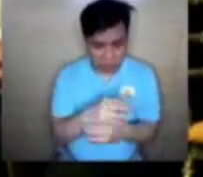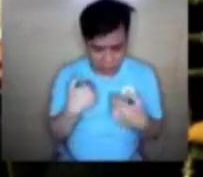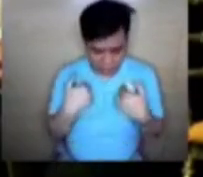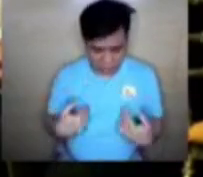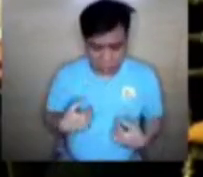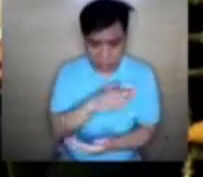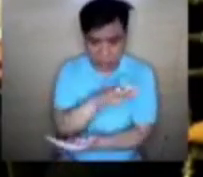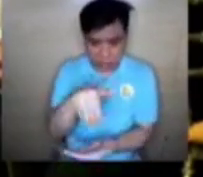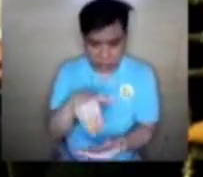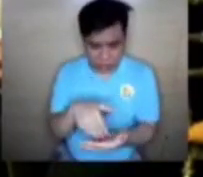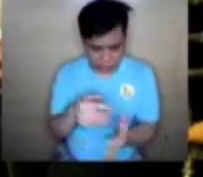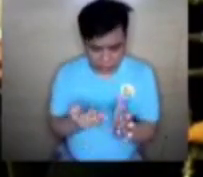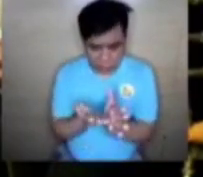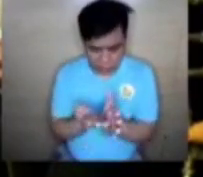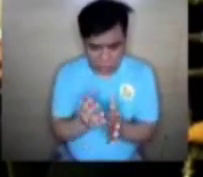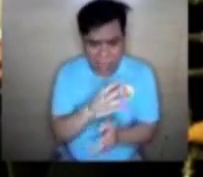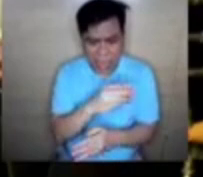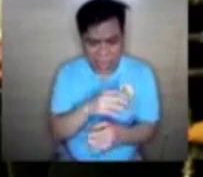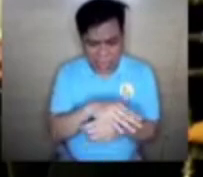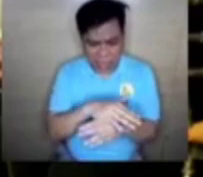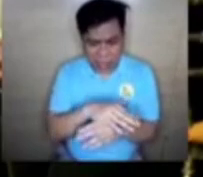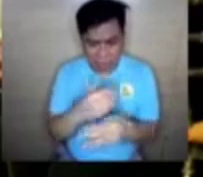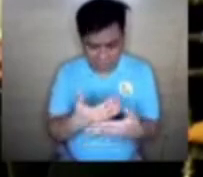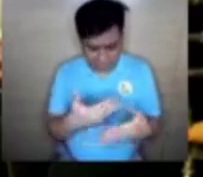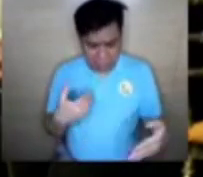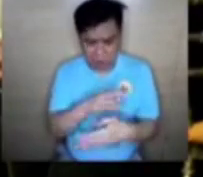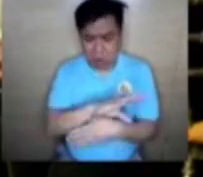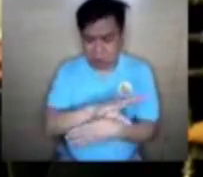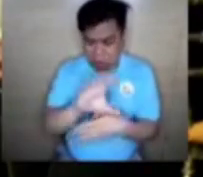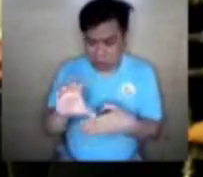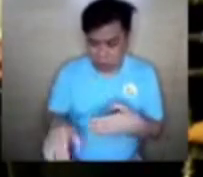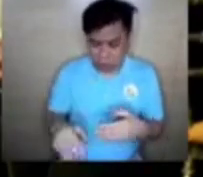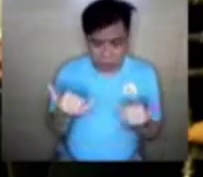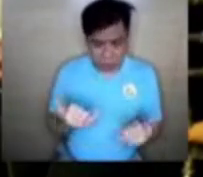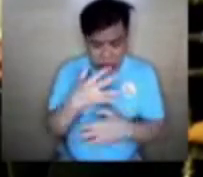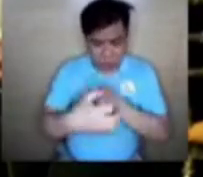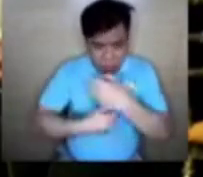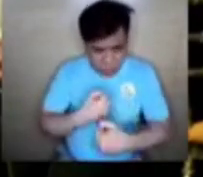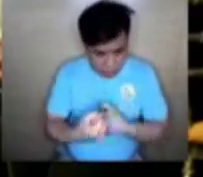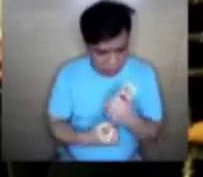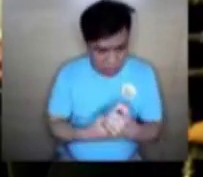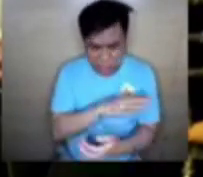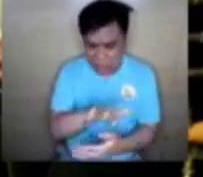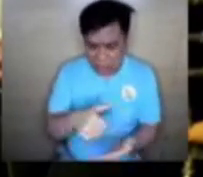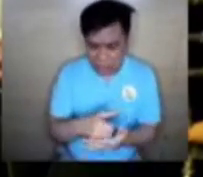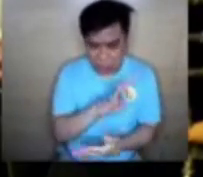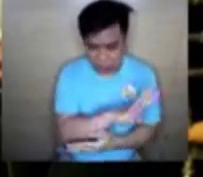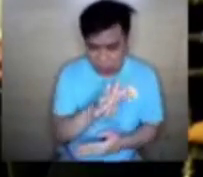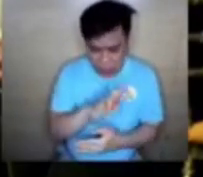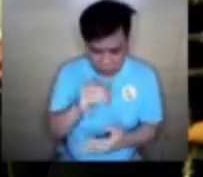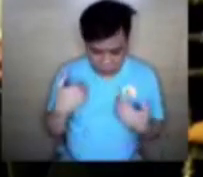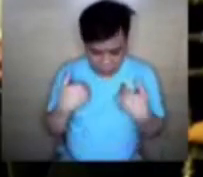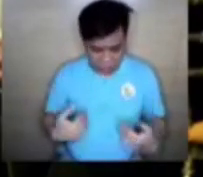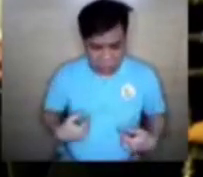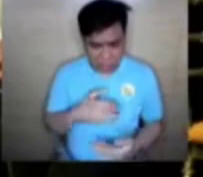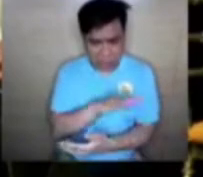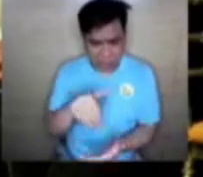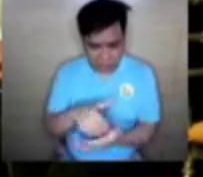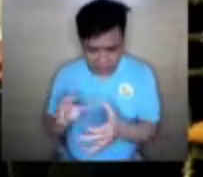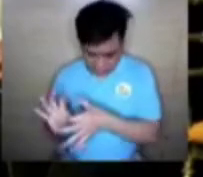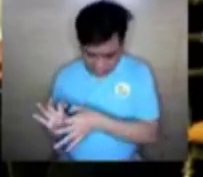sa Pasig. At bago magtapos ang taon, lahat ng 44 health centers natin ay magiging integrated